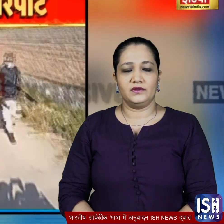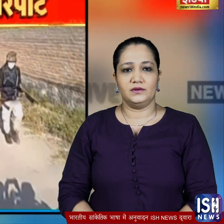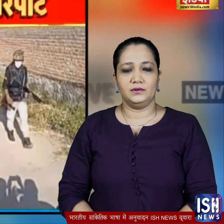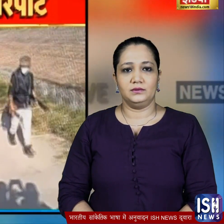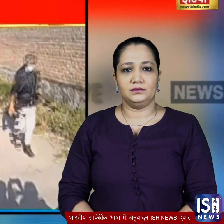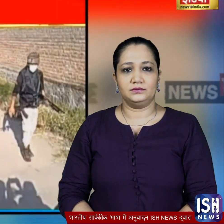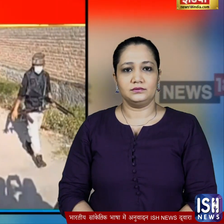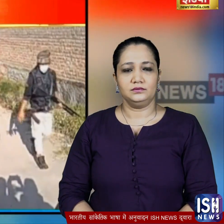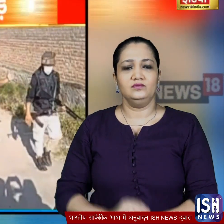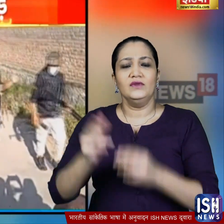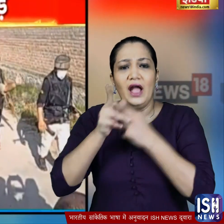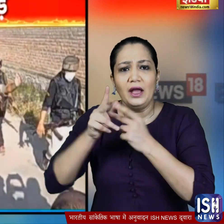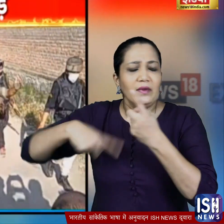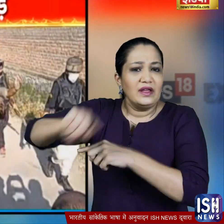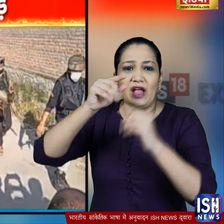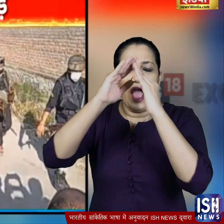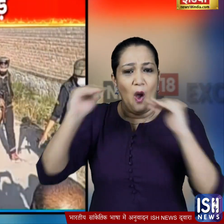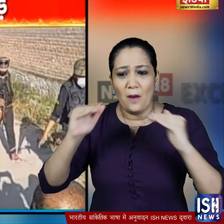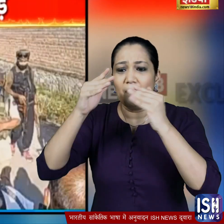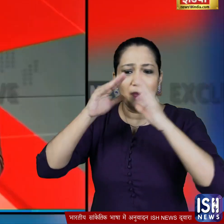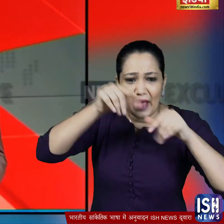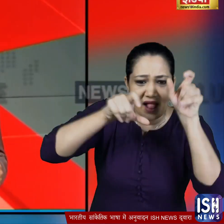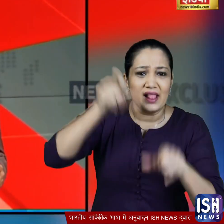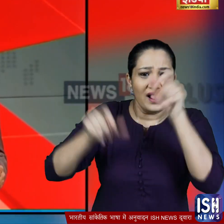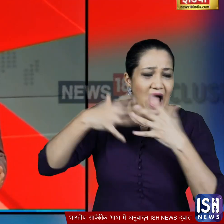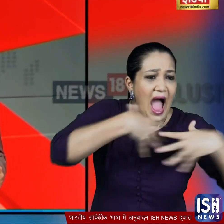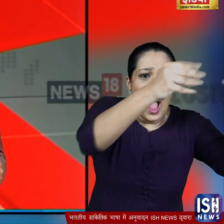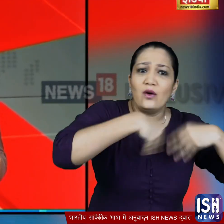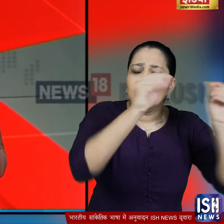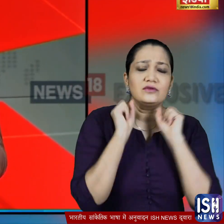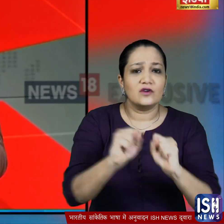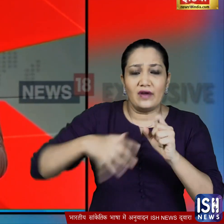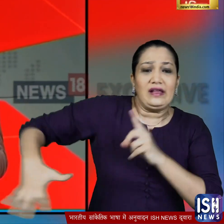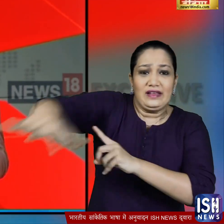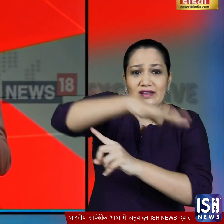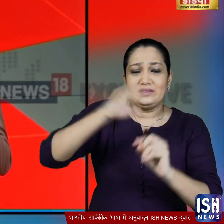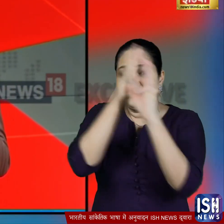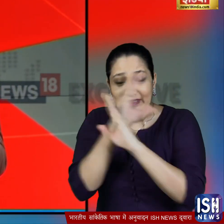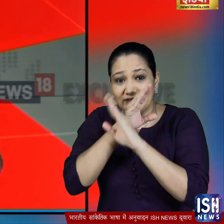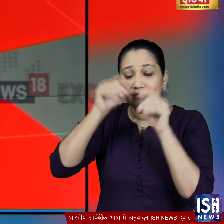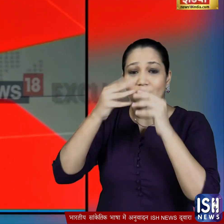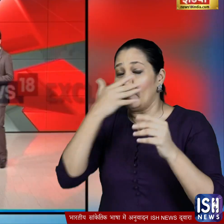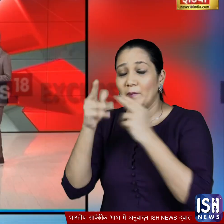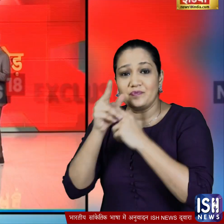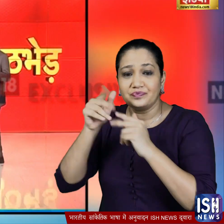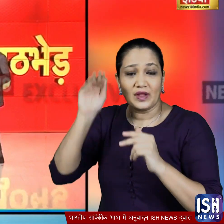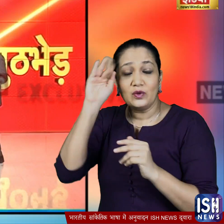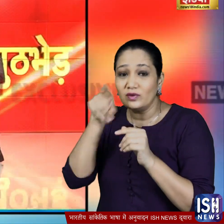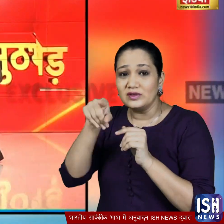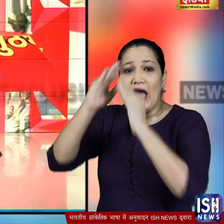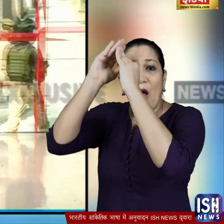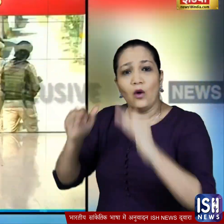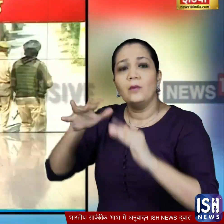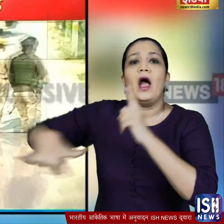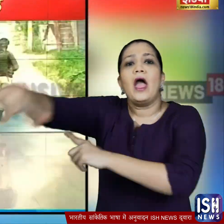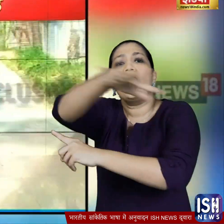हालांकि सुरक्षा बल के लिए इस इलाके को खाली कराना आसान नहीं था, क्योंकि जिस जगह आतंकियों के छिपे होने की खबर मिली वो एक रिहायशी